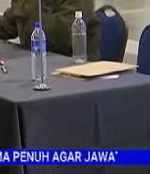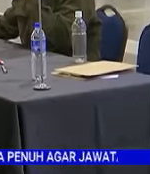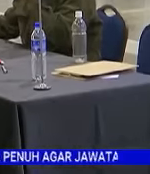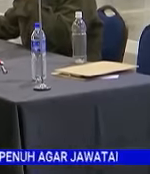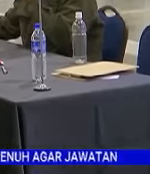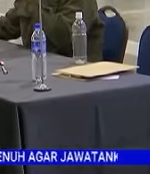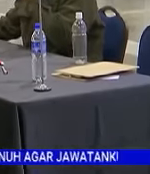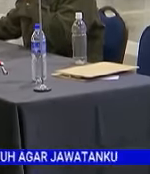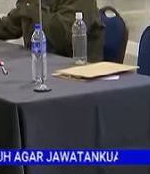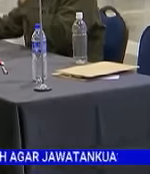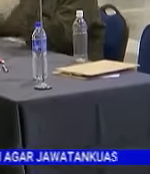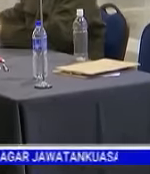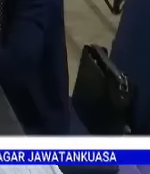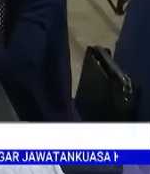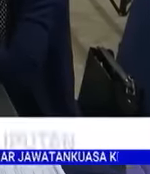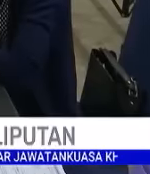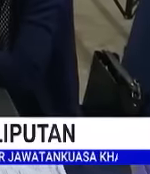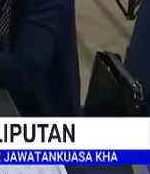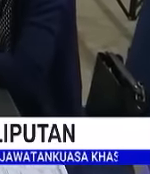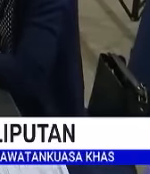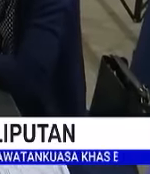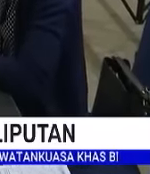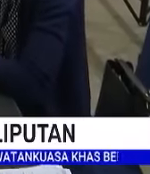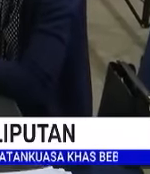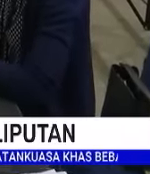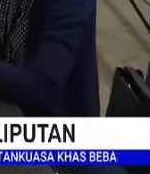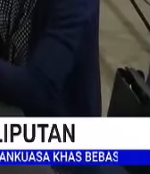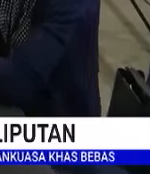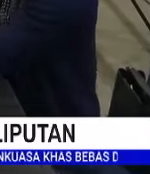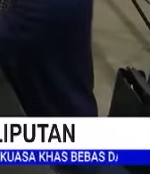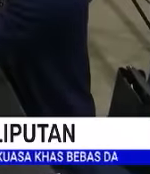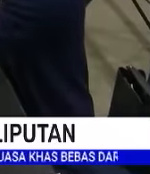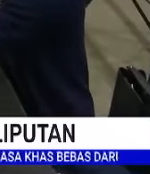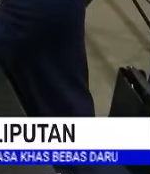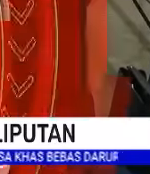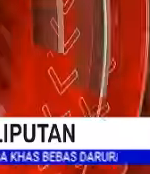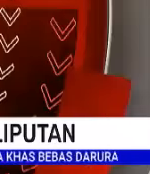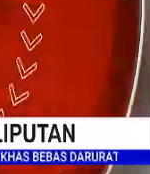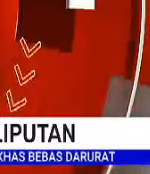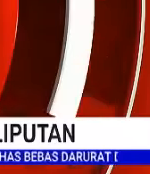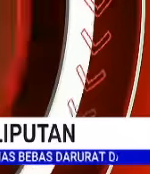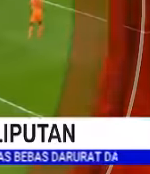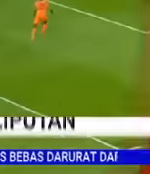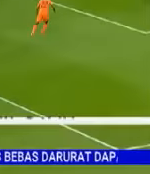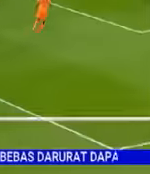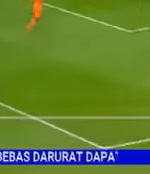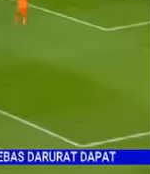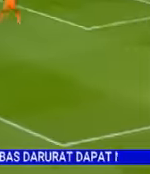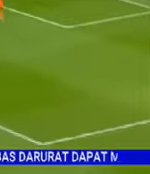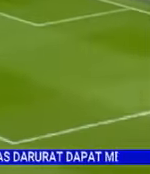Wartawan sukan ke Olimpik Tokyo 2020 terima dos pertama vaksin COVID-19.